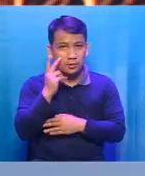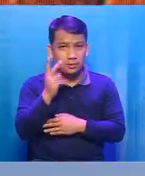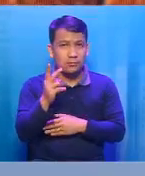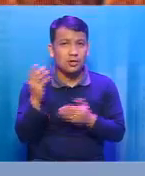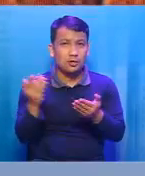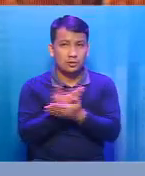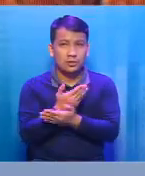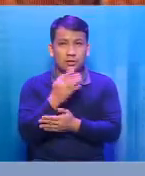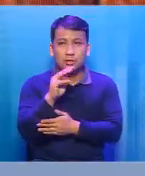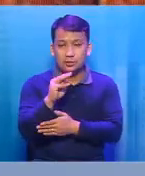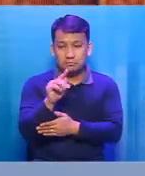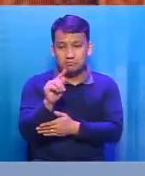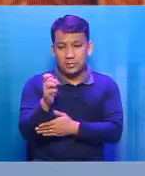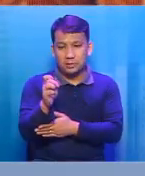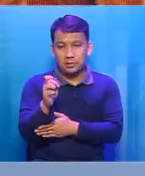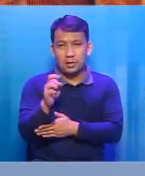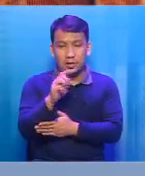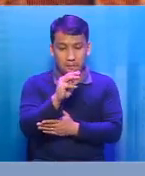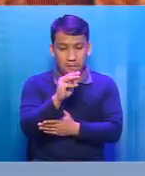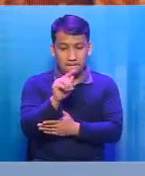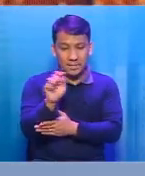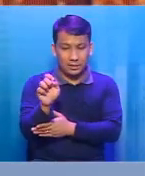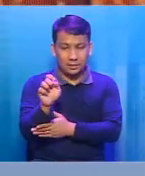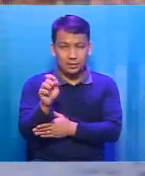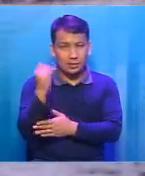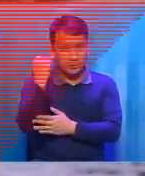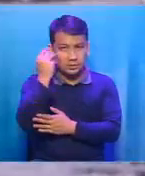ang bagong Met sa report ni JC Cosico.